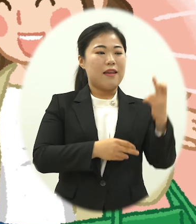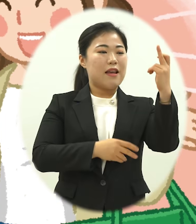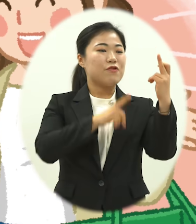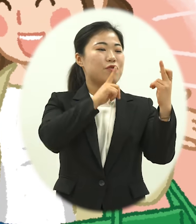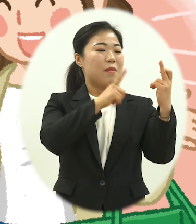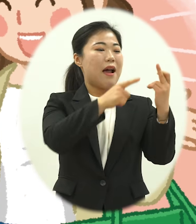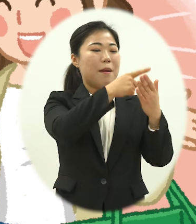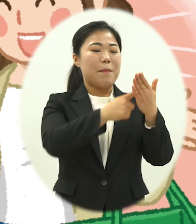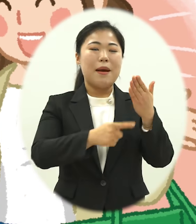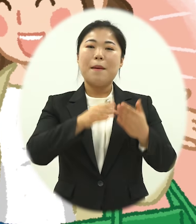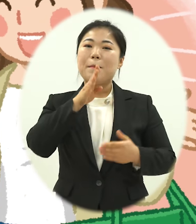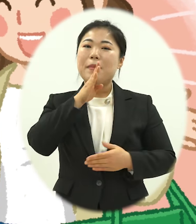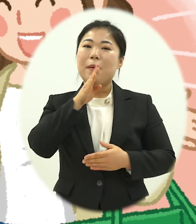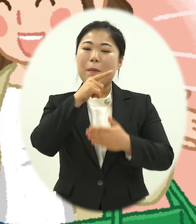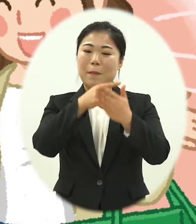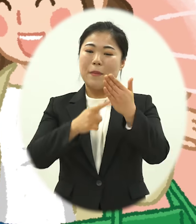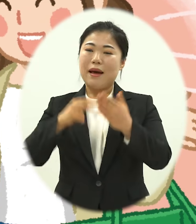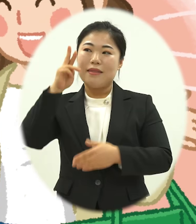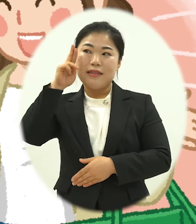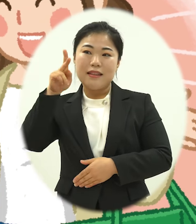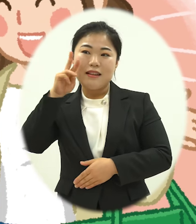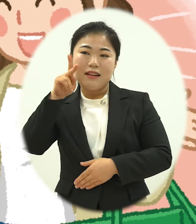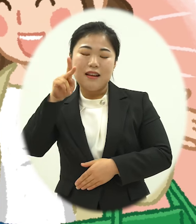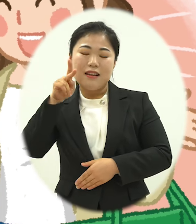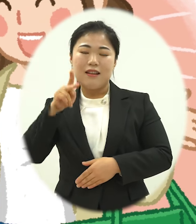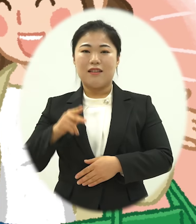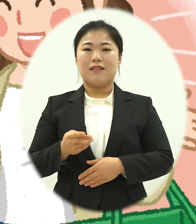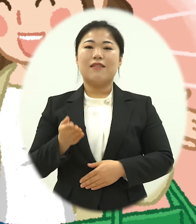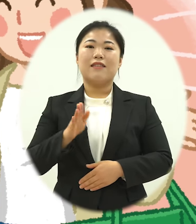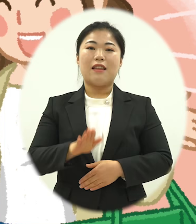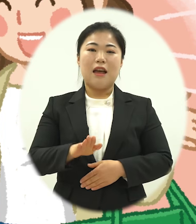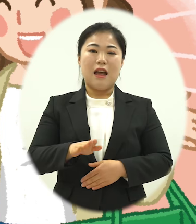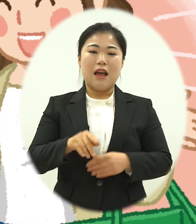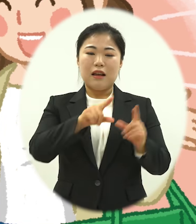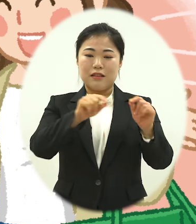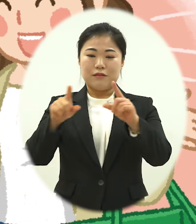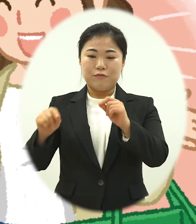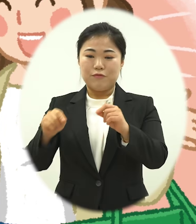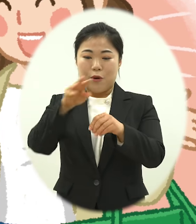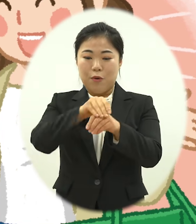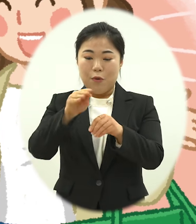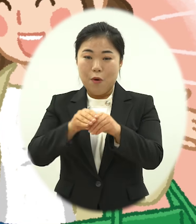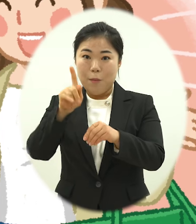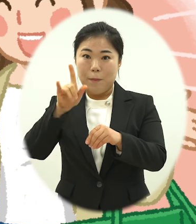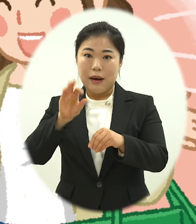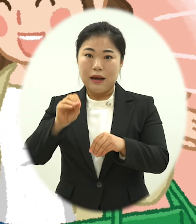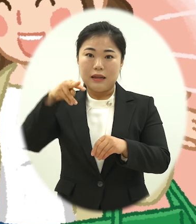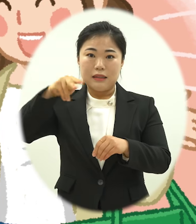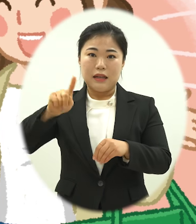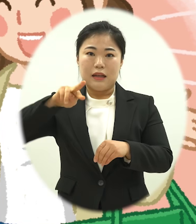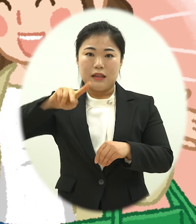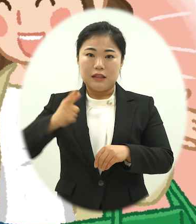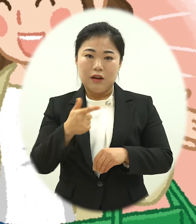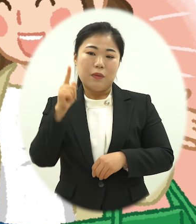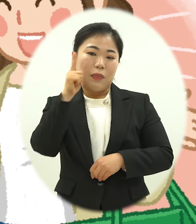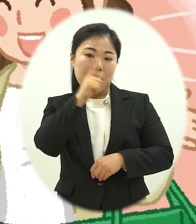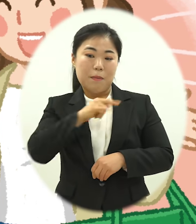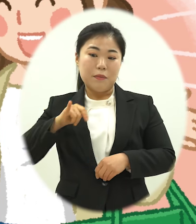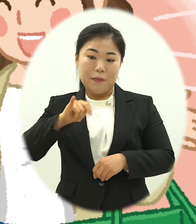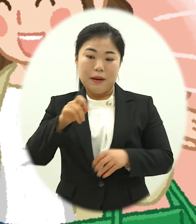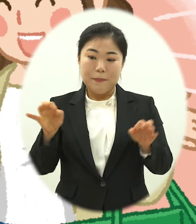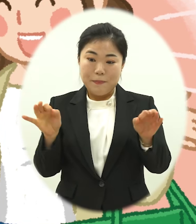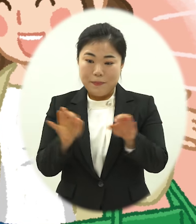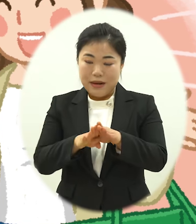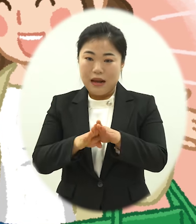예준이 말이 반은 맞고 반은 틀렸는데 식품의 방사선을 쬐면 나쁜 괜히